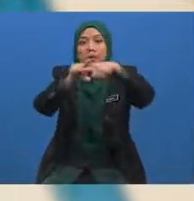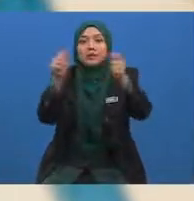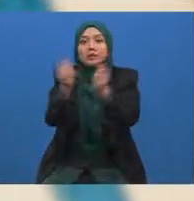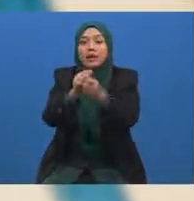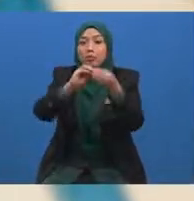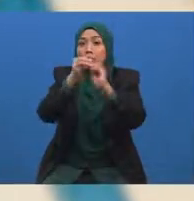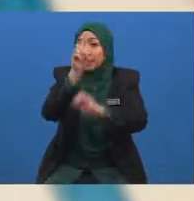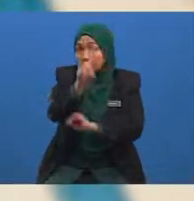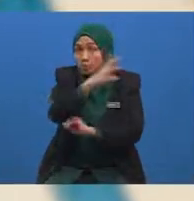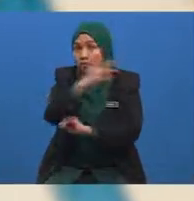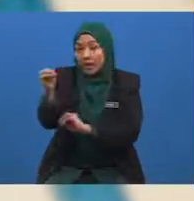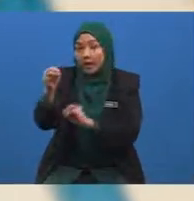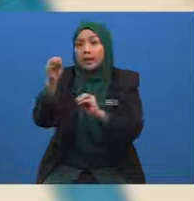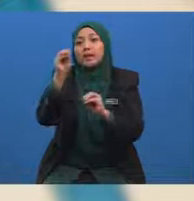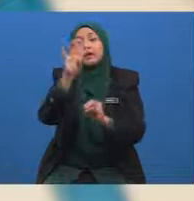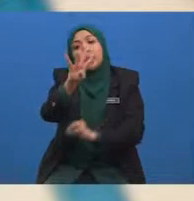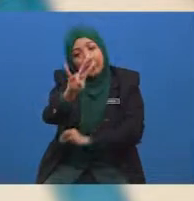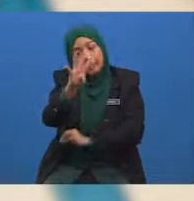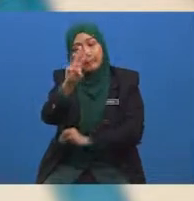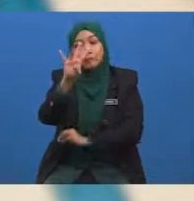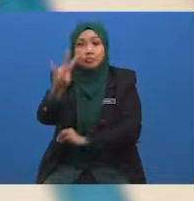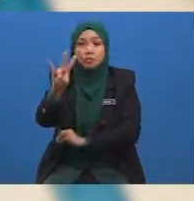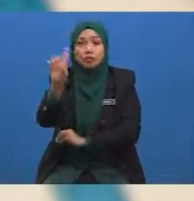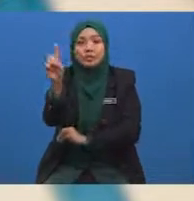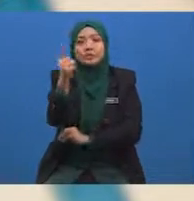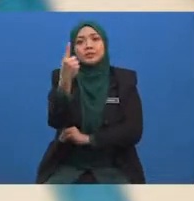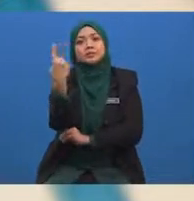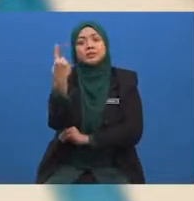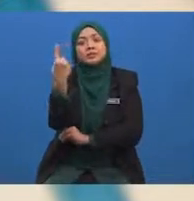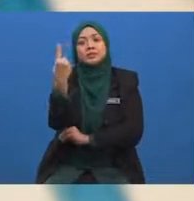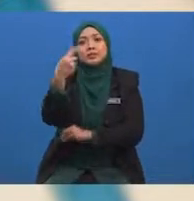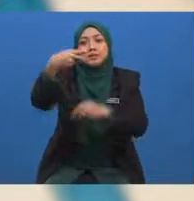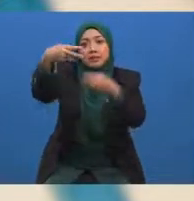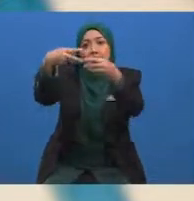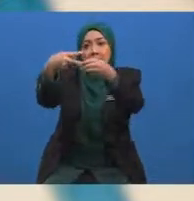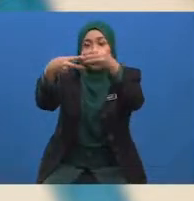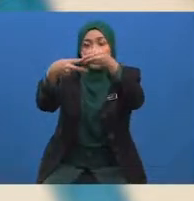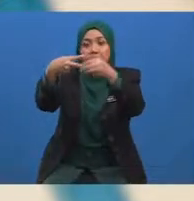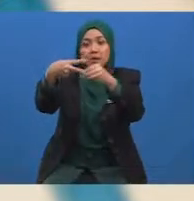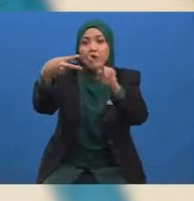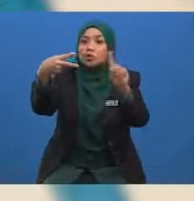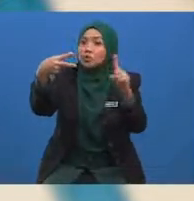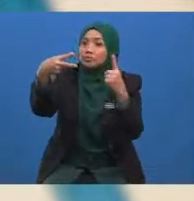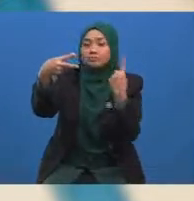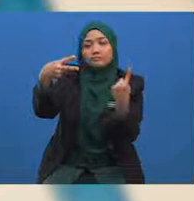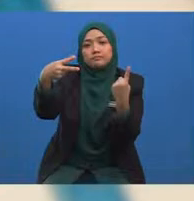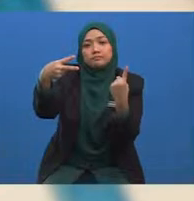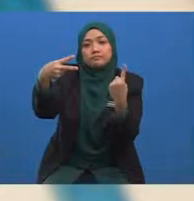dirinya sendiri. Maka, dua pembahagi sahaja bagi